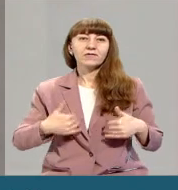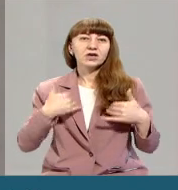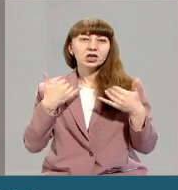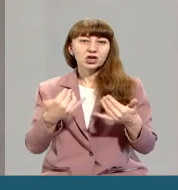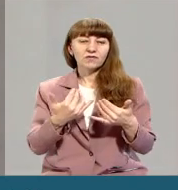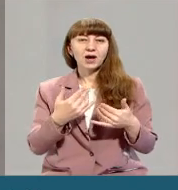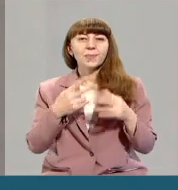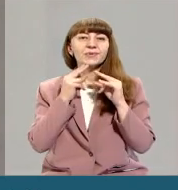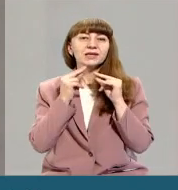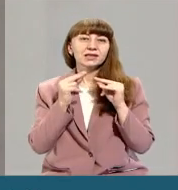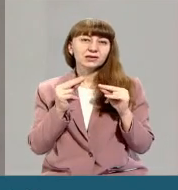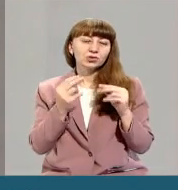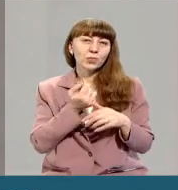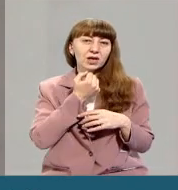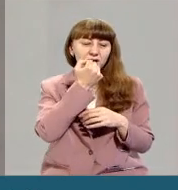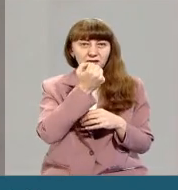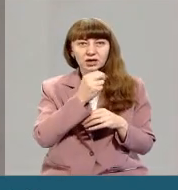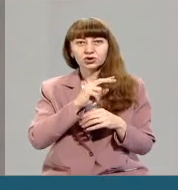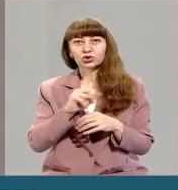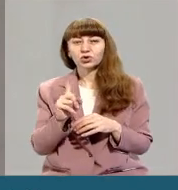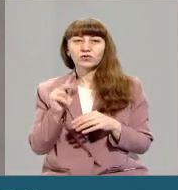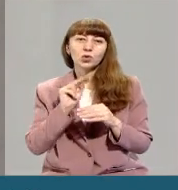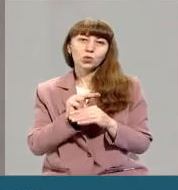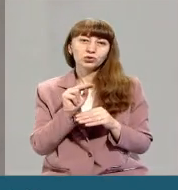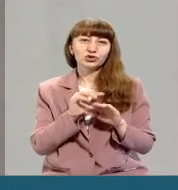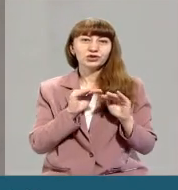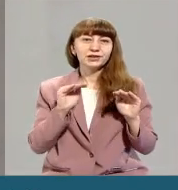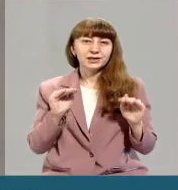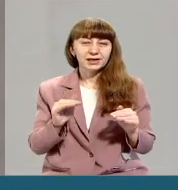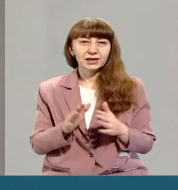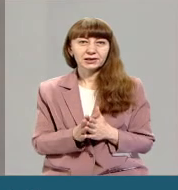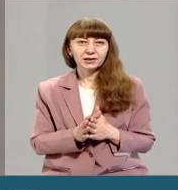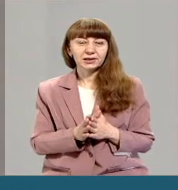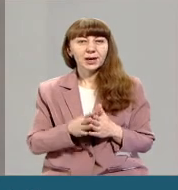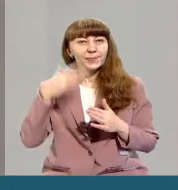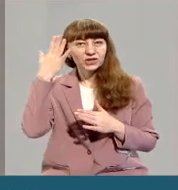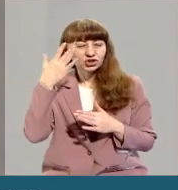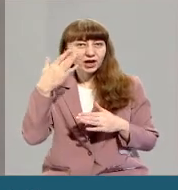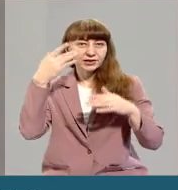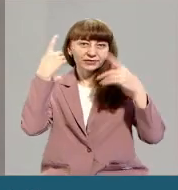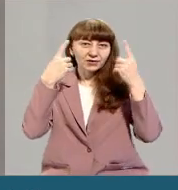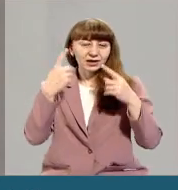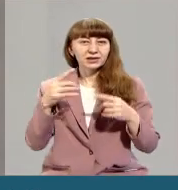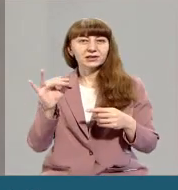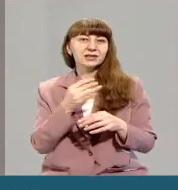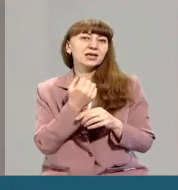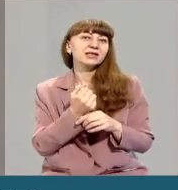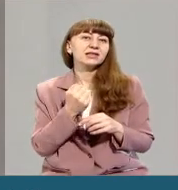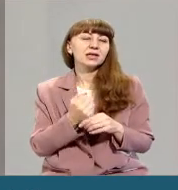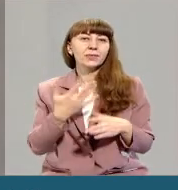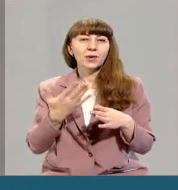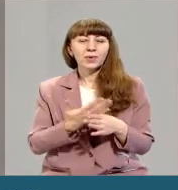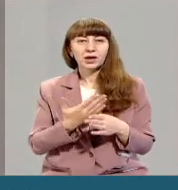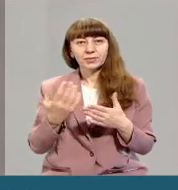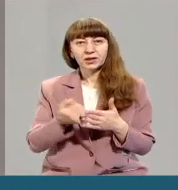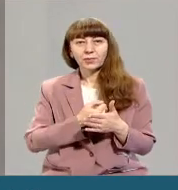благодарность за то что вы учите молодое поколение мечтать творить и созидать воспитывайте настоящие таланты помогайте им